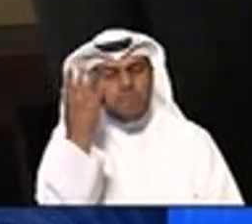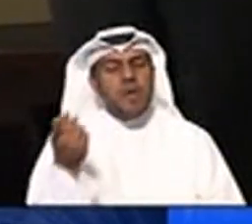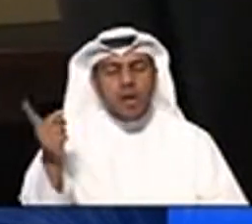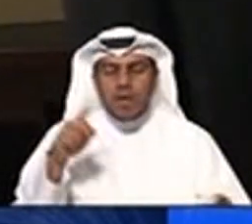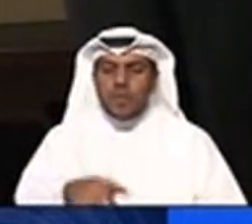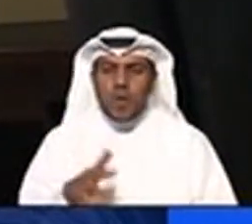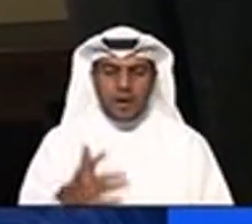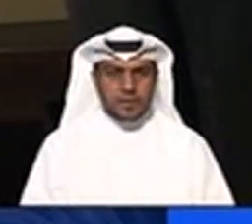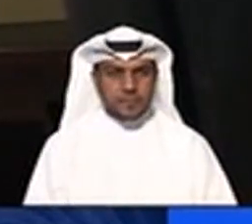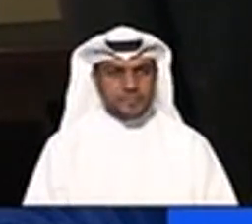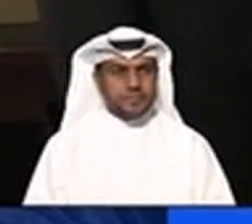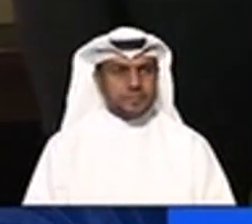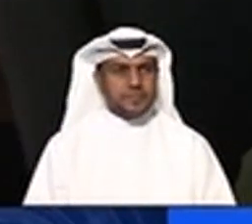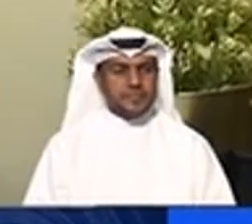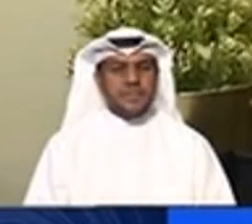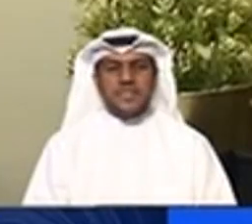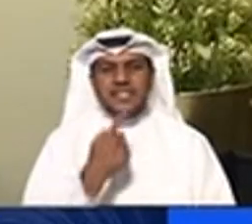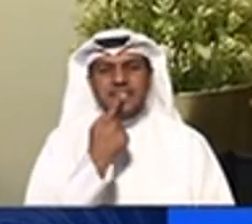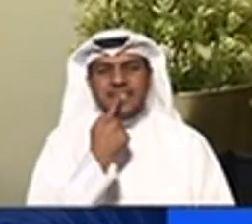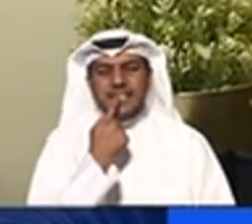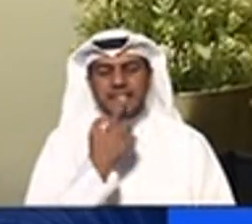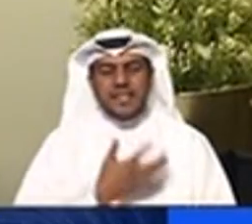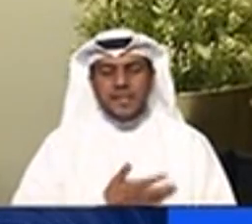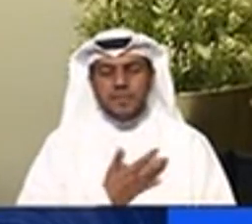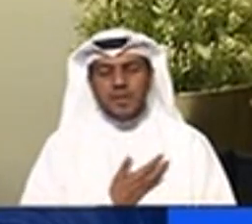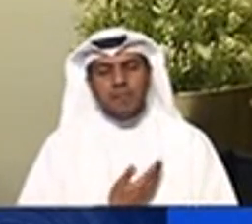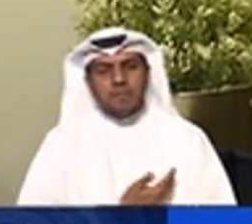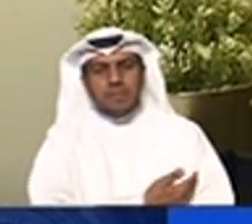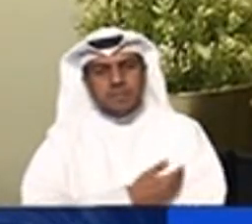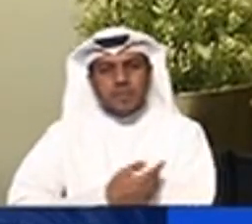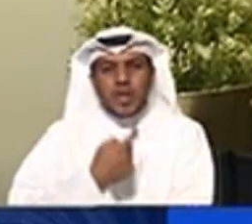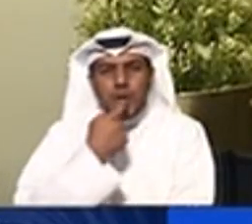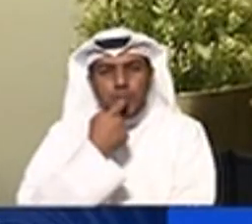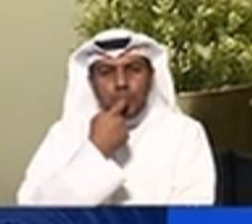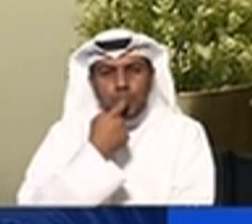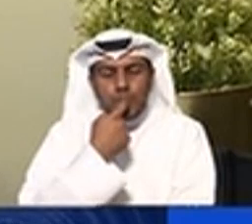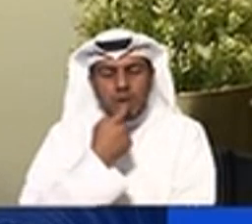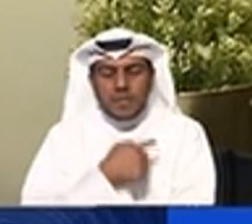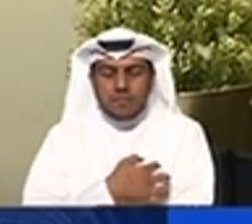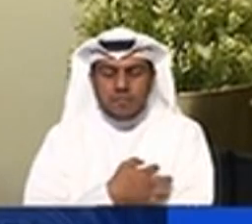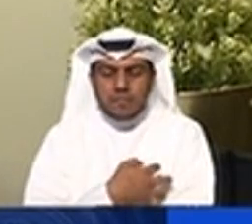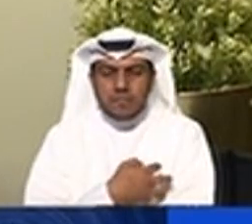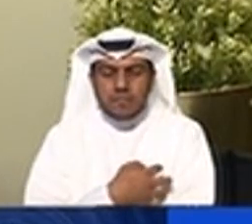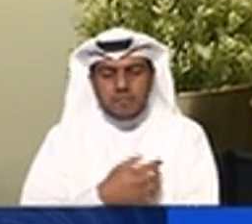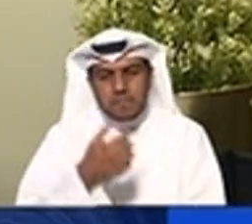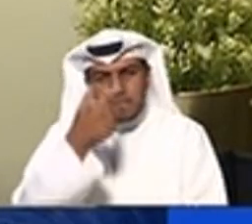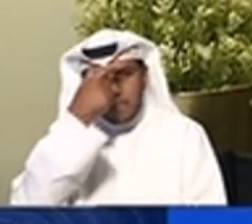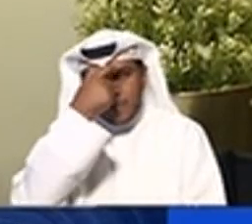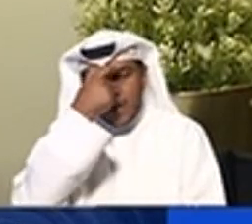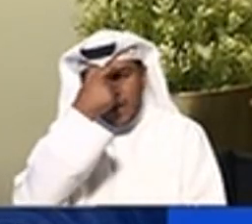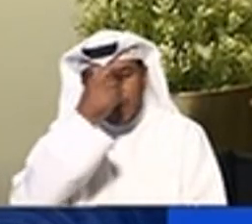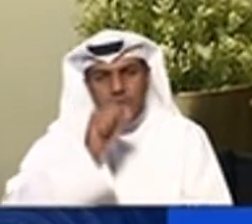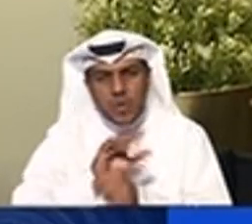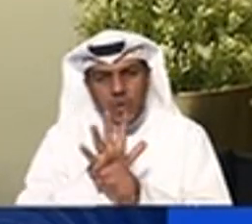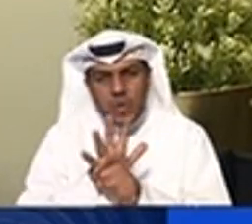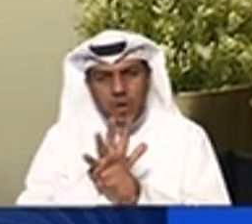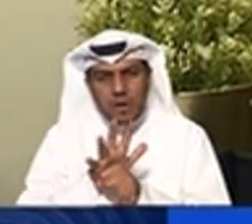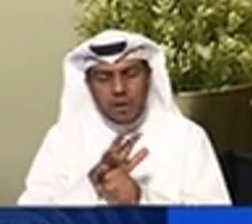أصغر طفل كان يعني طفل رضيع وكان طفل صحي ما في أي شيء، لكن للأسف تأثر